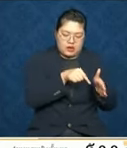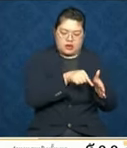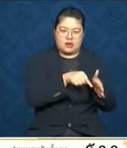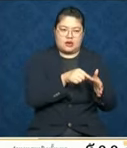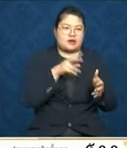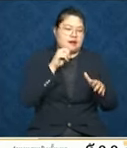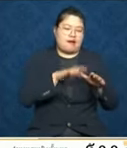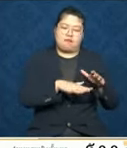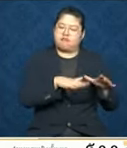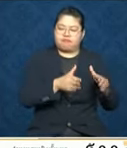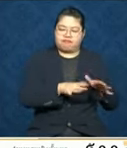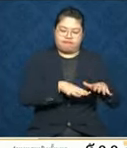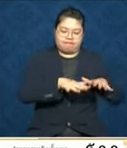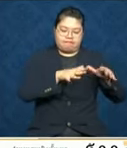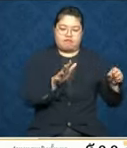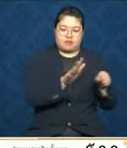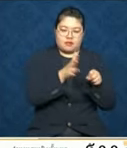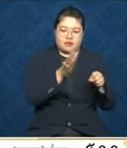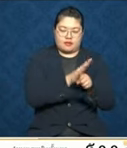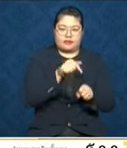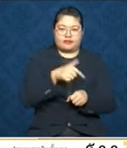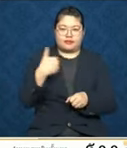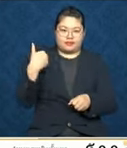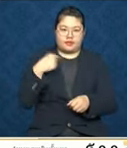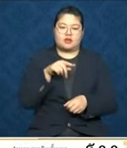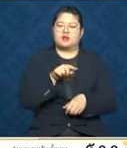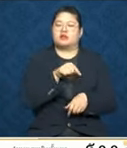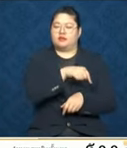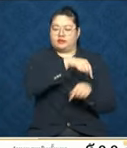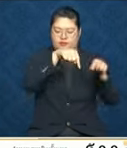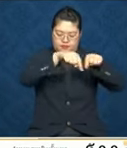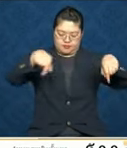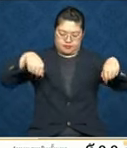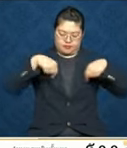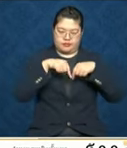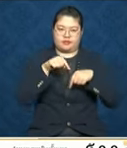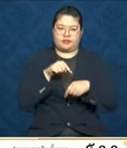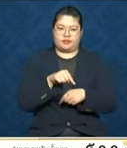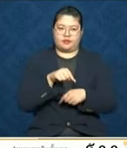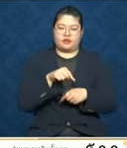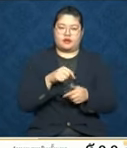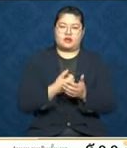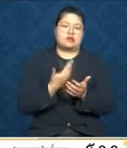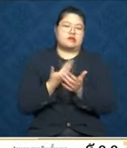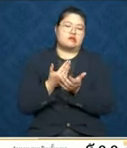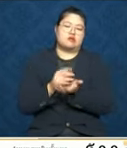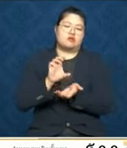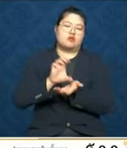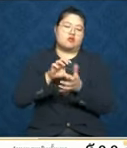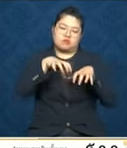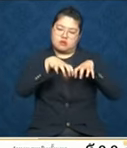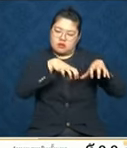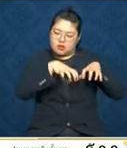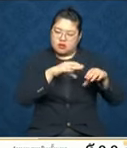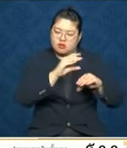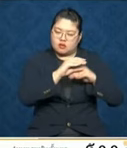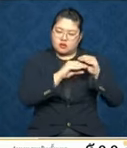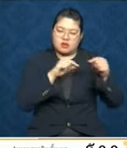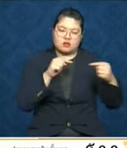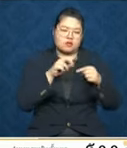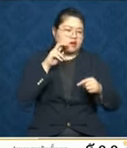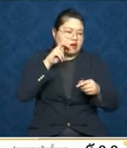ารถกักเก็บน้ำได้อย่างเพียงพอซึ่งตำบลโคกขมิ้นนั้นไม่มีงบประมาณเพียงพอในการก่อสร้าง